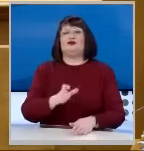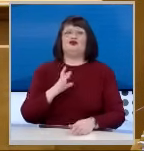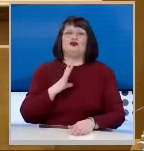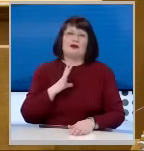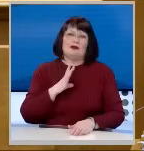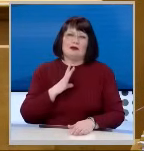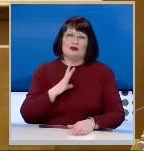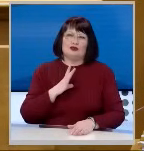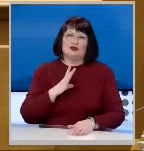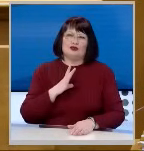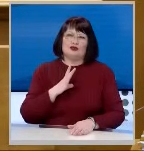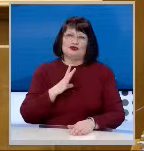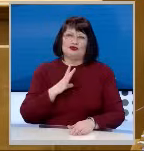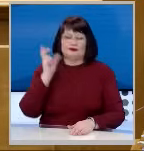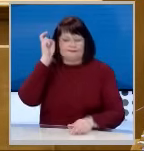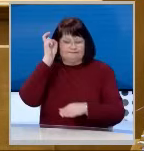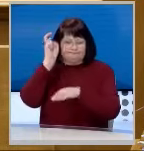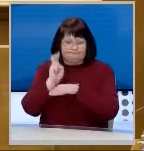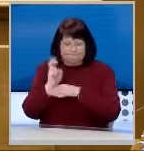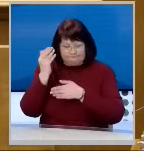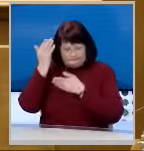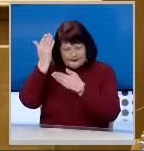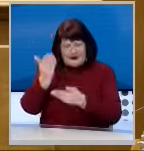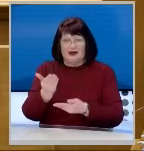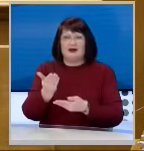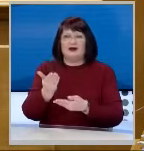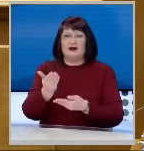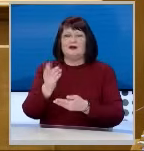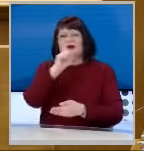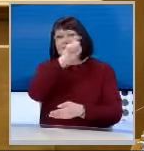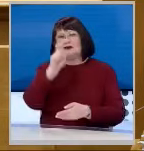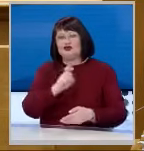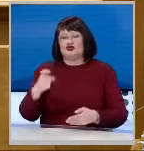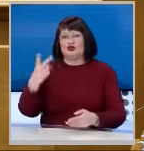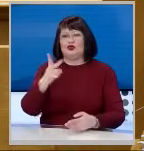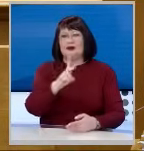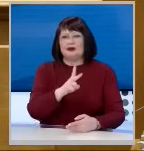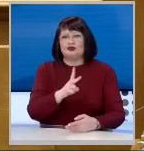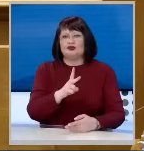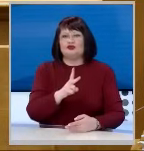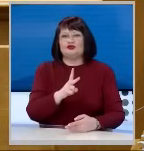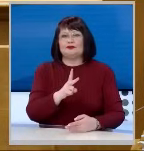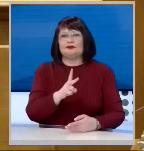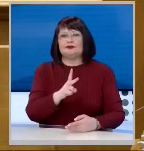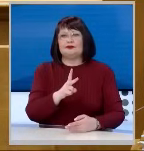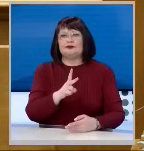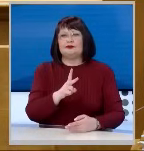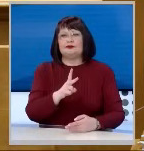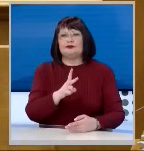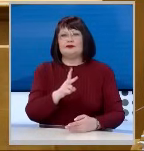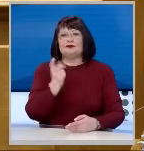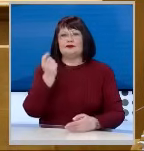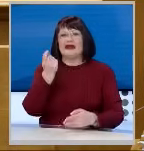ανθρώπους τη μνήμη τους το βίωμα τους αυτές τις